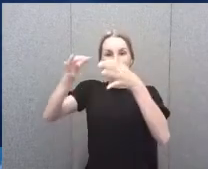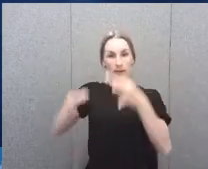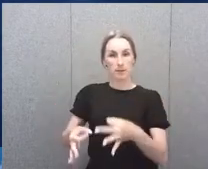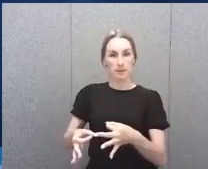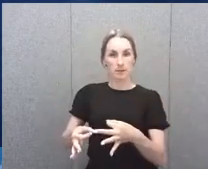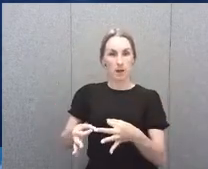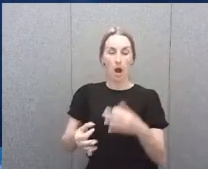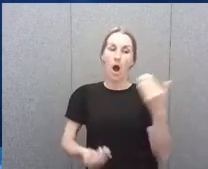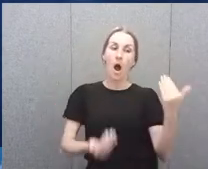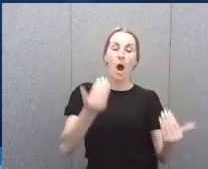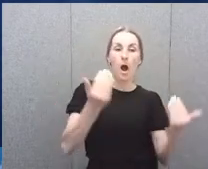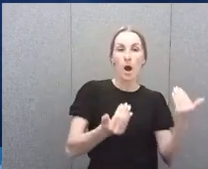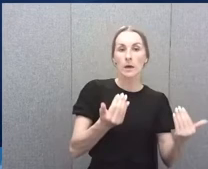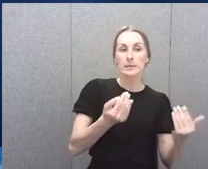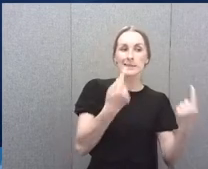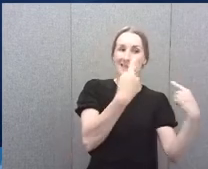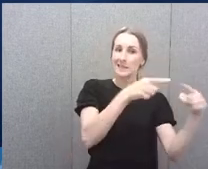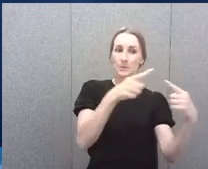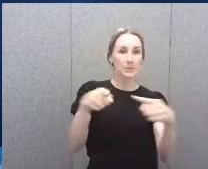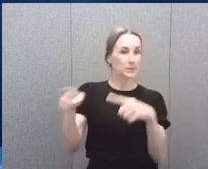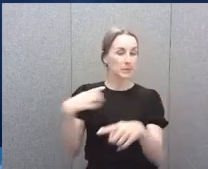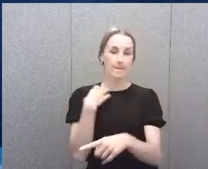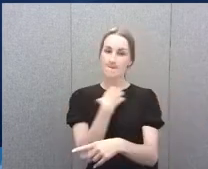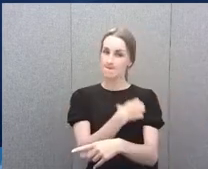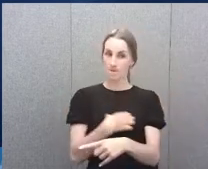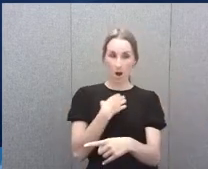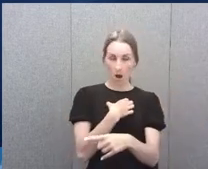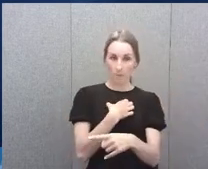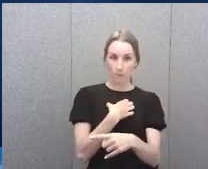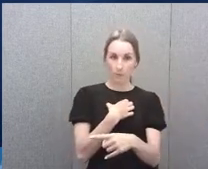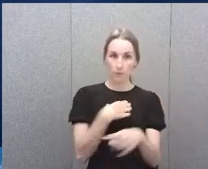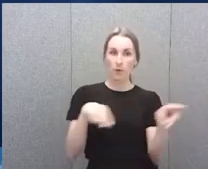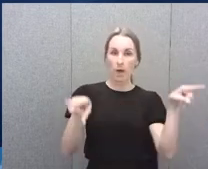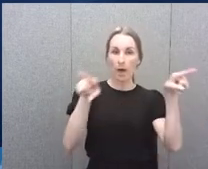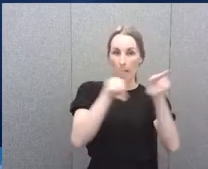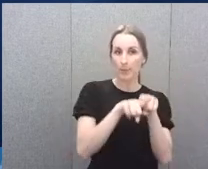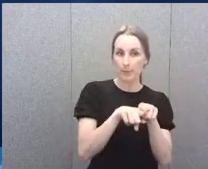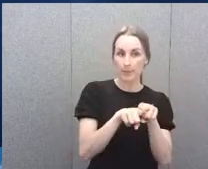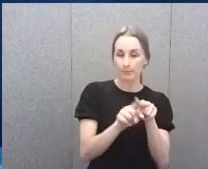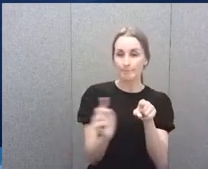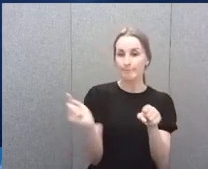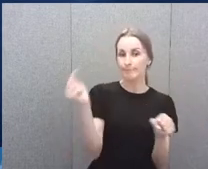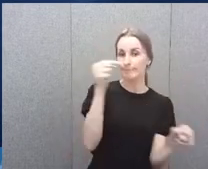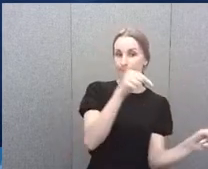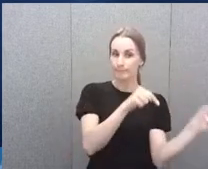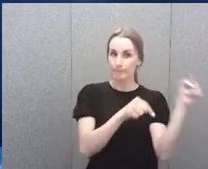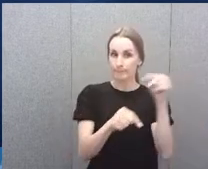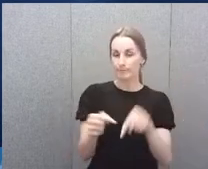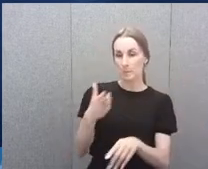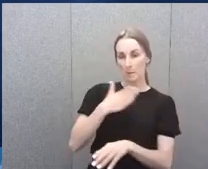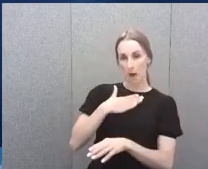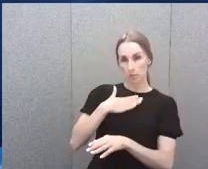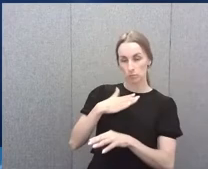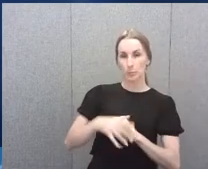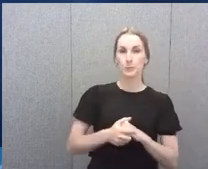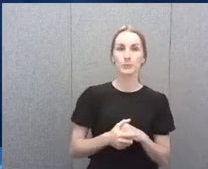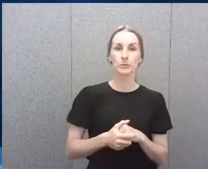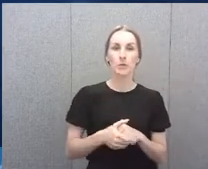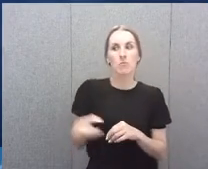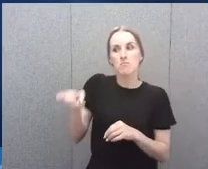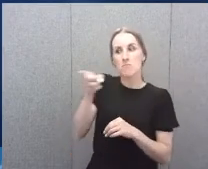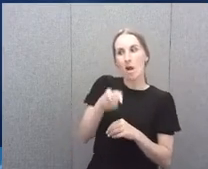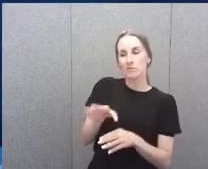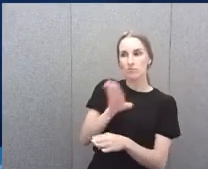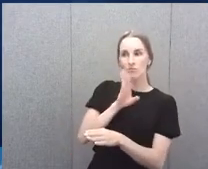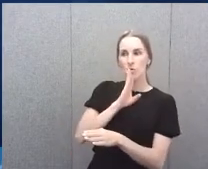права женщин или любые другие вопросы, важные вопросы, которые решались и у нас в свое